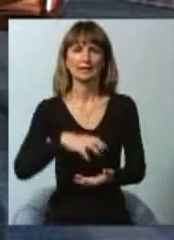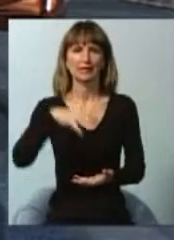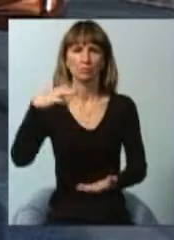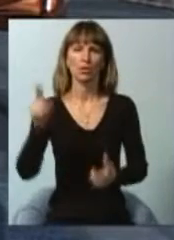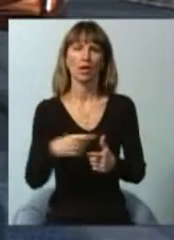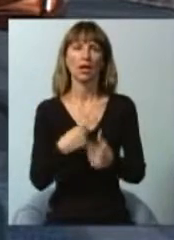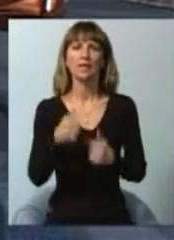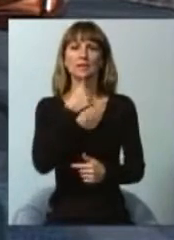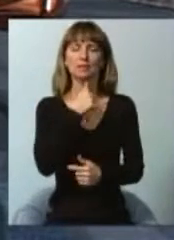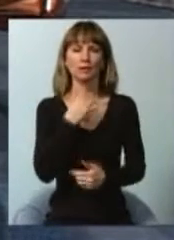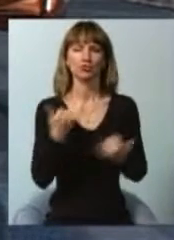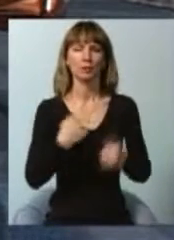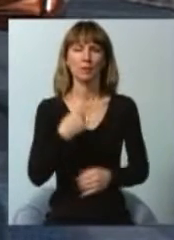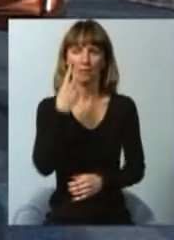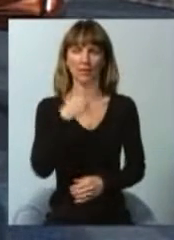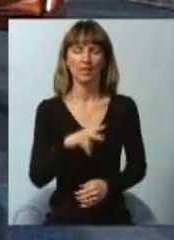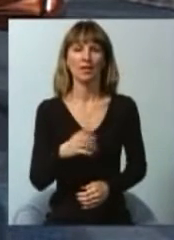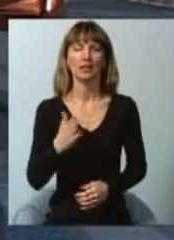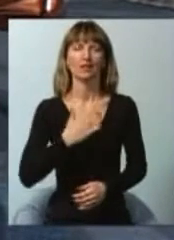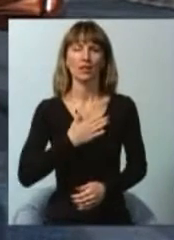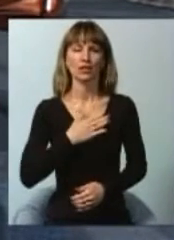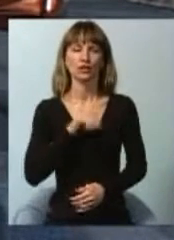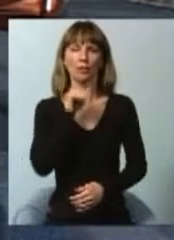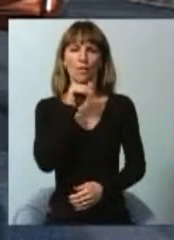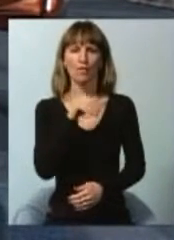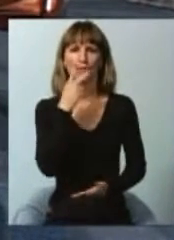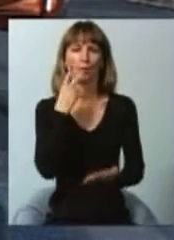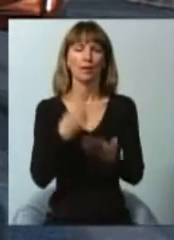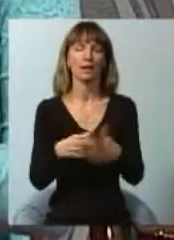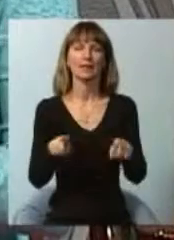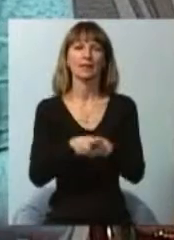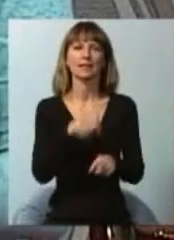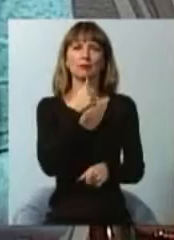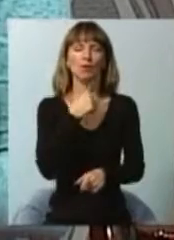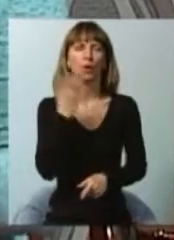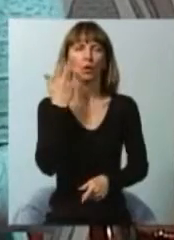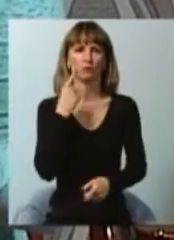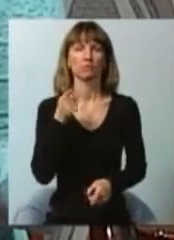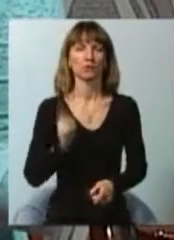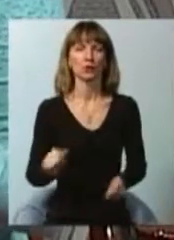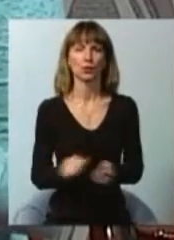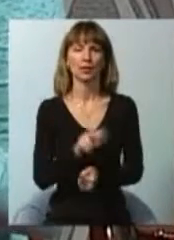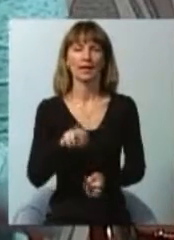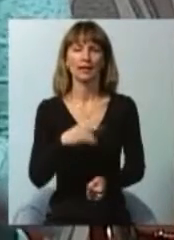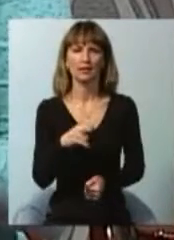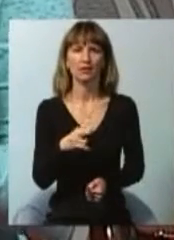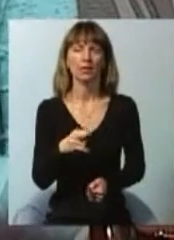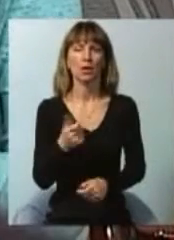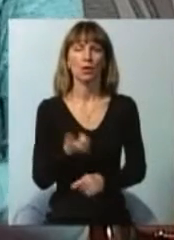От, наприклад, ми щойно бачили, що наш професор, він показував такий експеримент, коли дійсно сухий лід досить